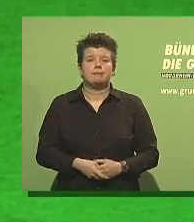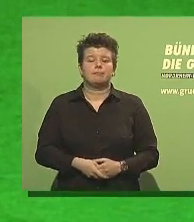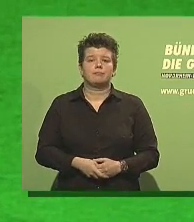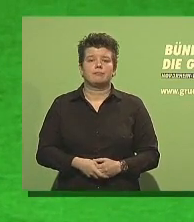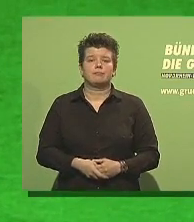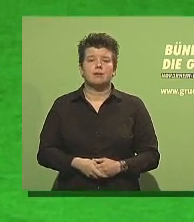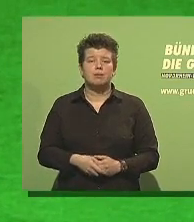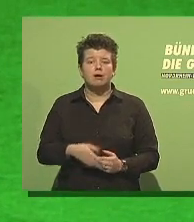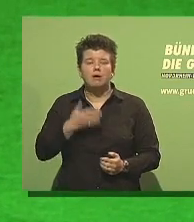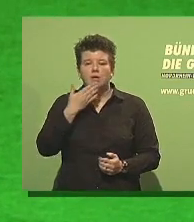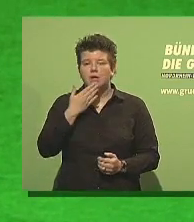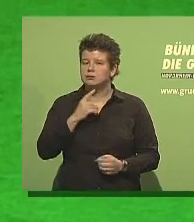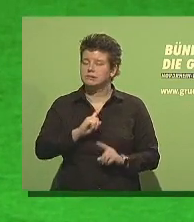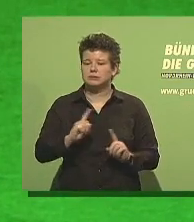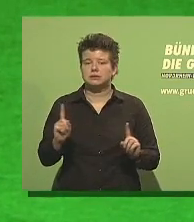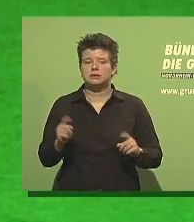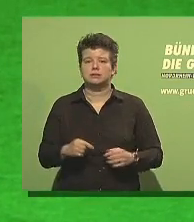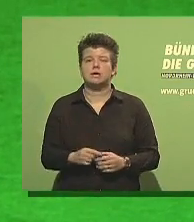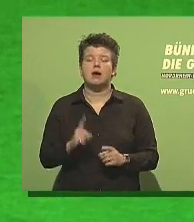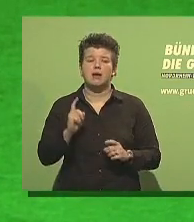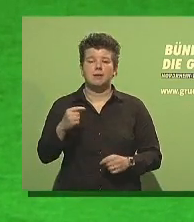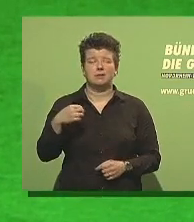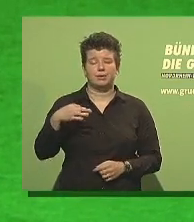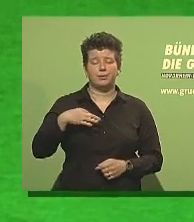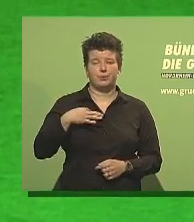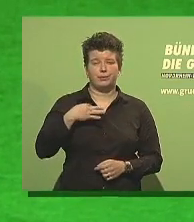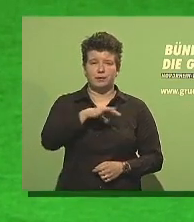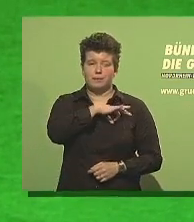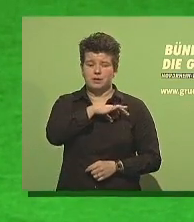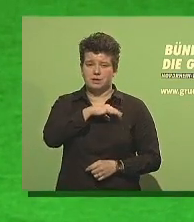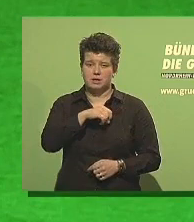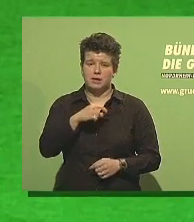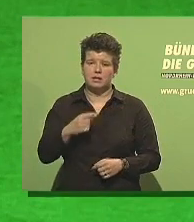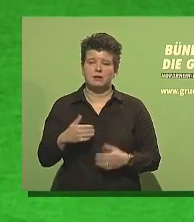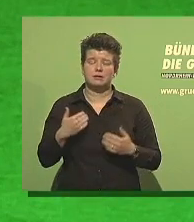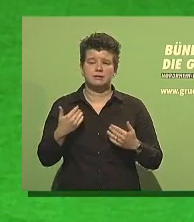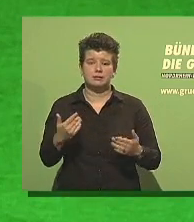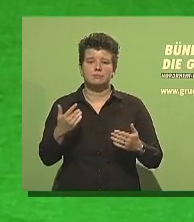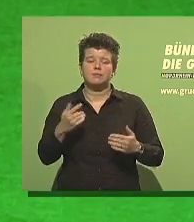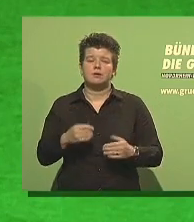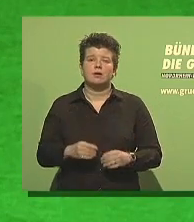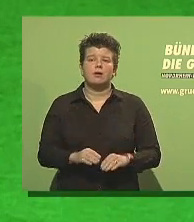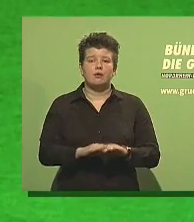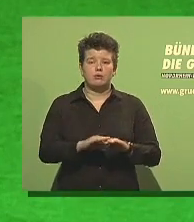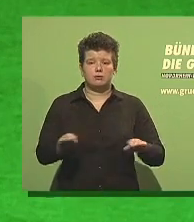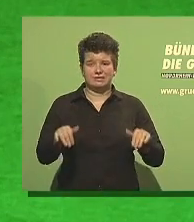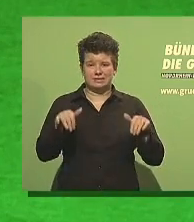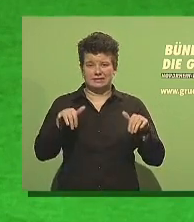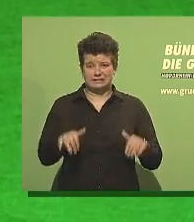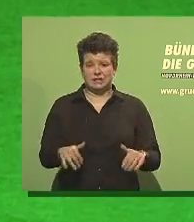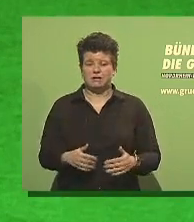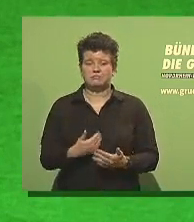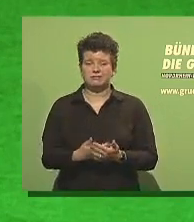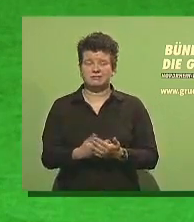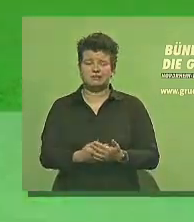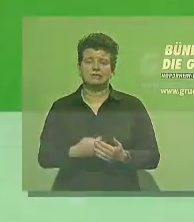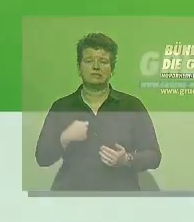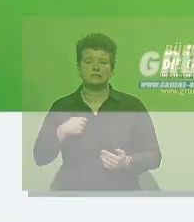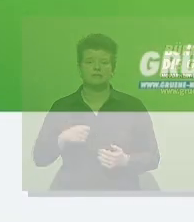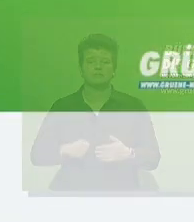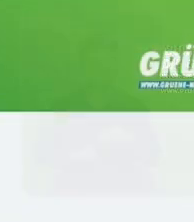Willen dazu als einzige Bundestagsfraktion bekundet und dafür trete ich auch weiterhin an. Danke.